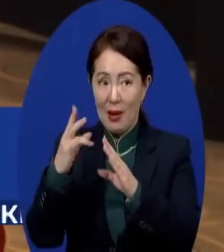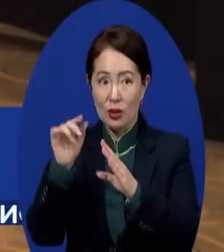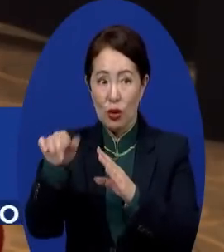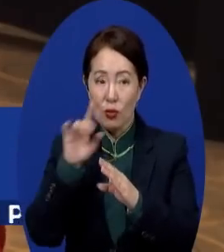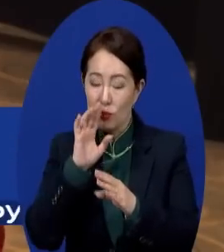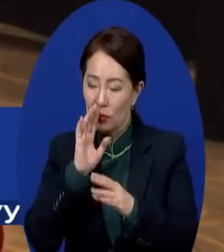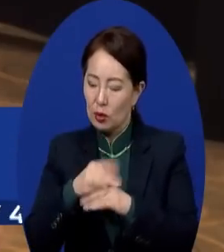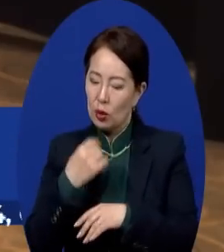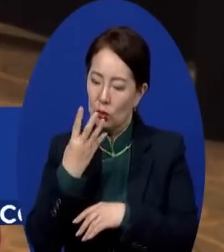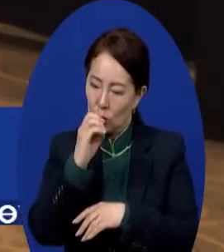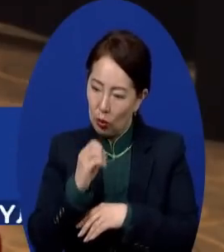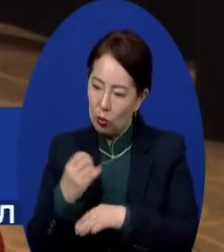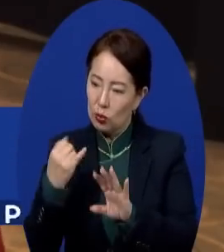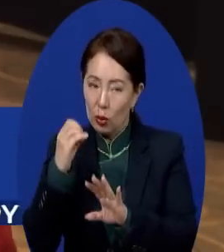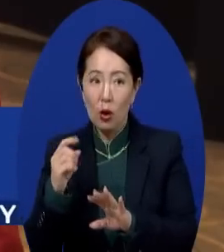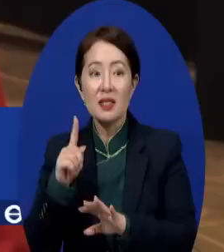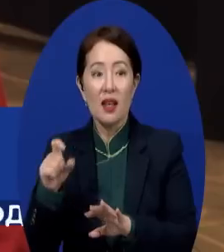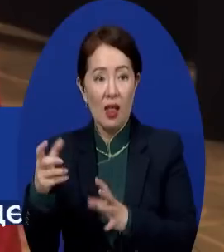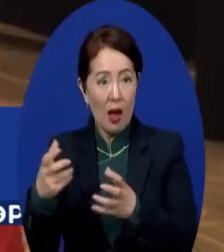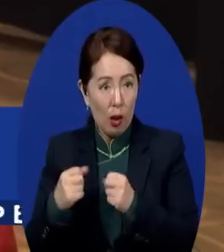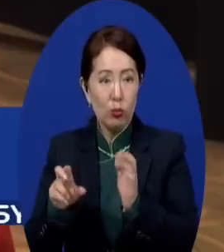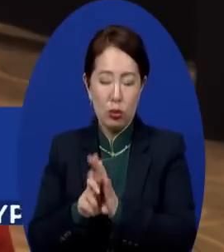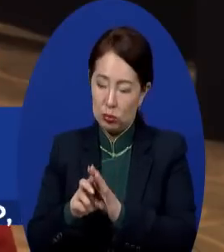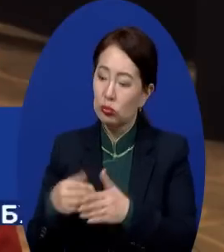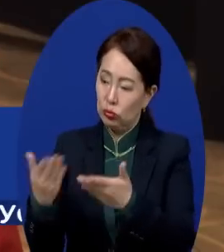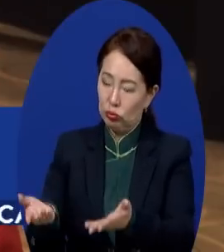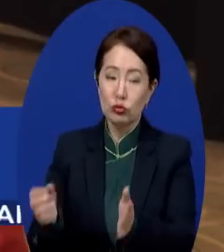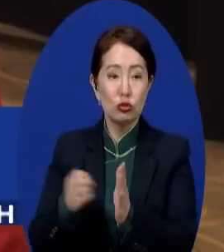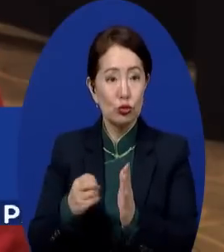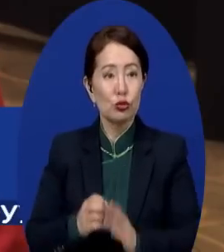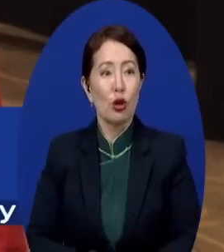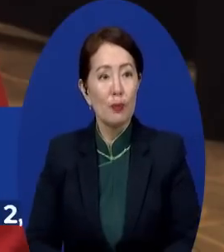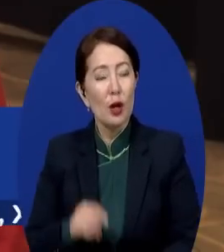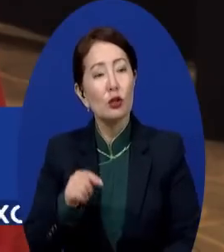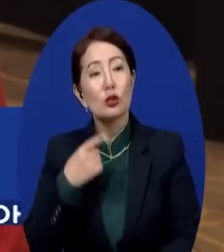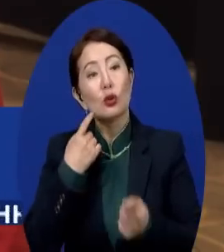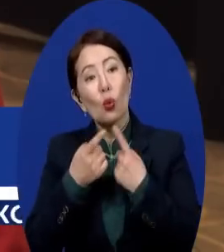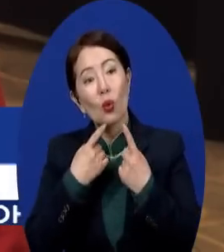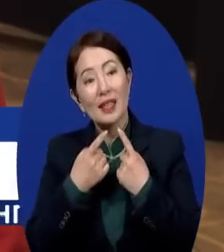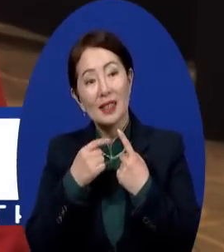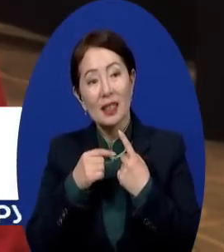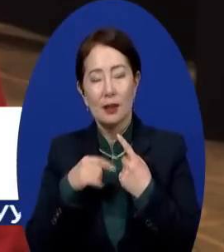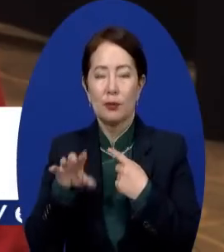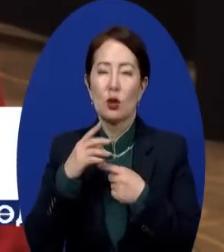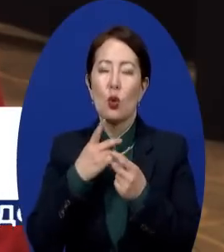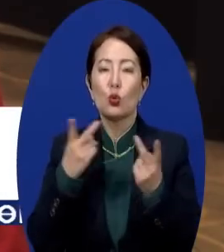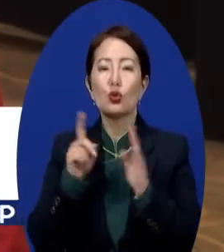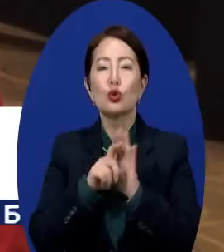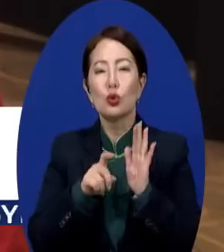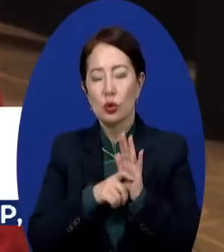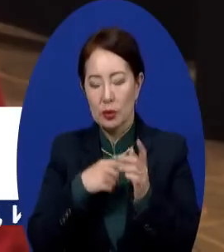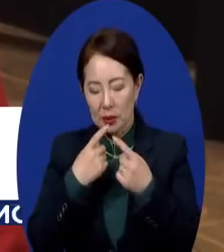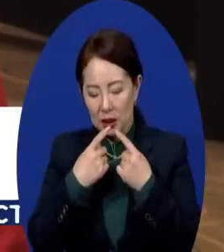байдаг юм уу 6% өнөөдөр ипотекийн зээл авах энэ боломж олцоогоор хангаж өгөхтэй гэдэг. Өнөөдрийн хурал дээр бол бид нар энэ үндэсний хөтөлбөрийнхаа